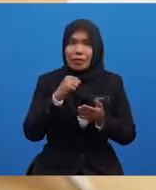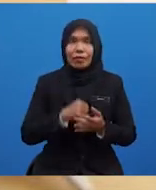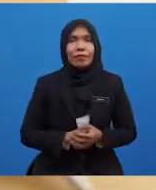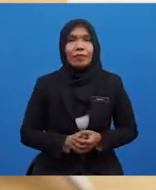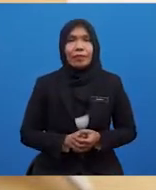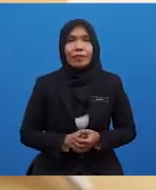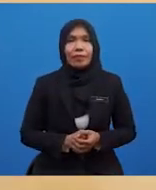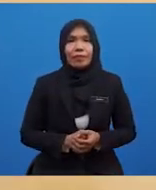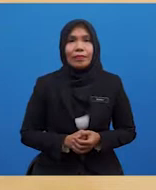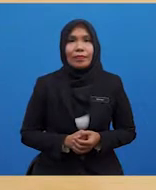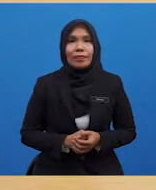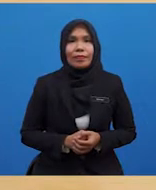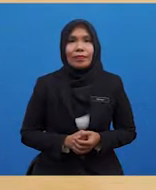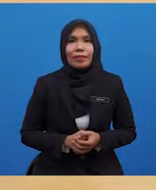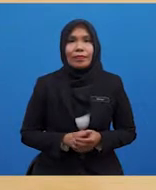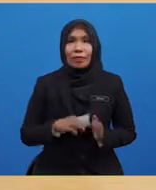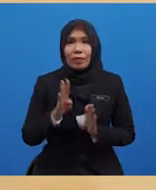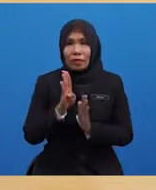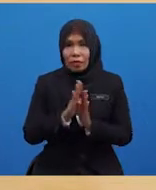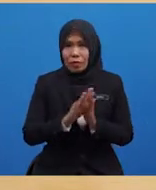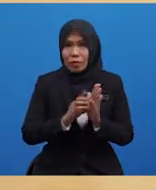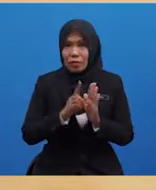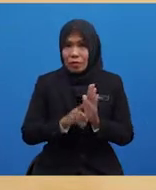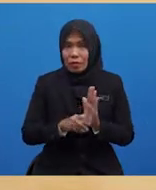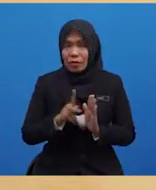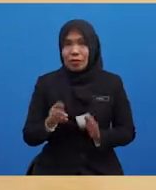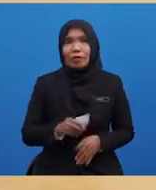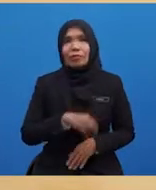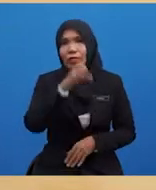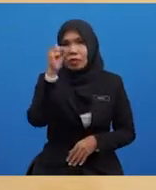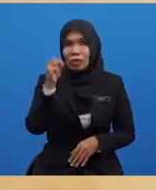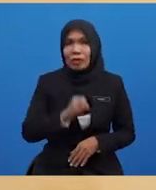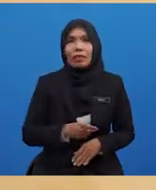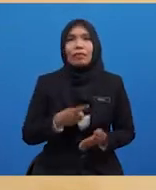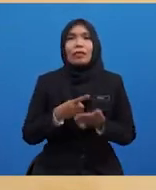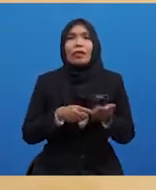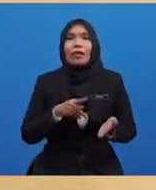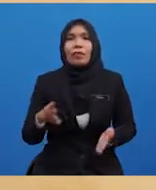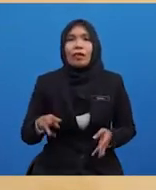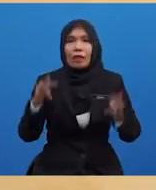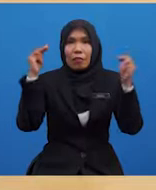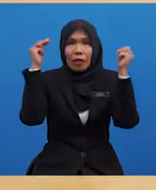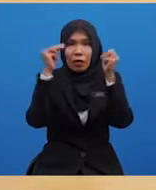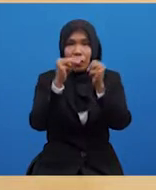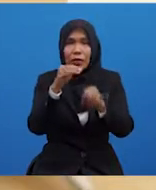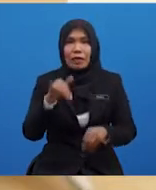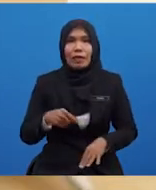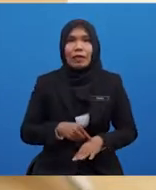yang diberikan. Berdasarkan soalan, apakah maklumat yang diperlukan?